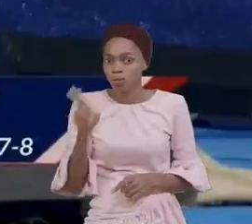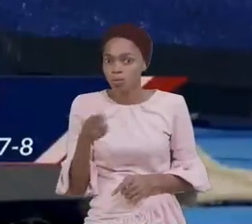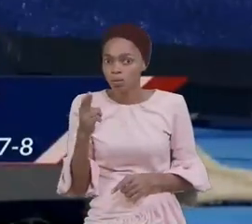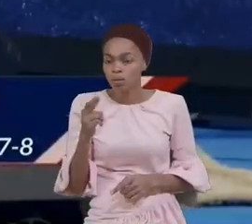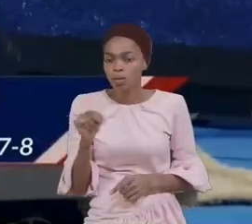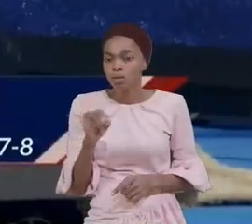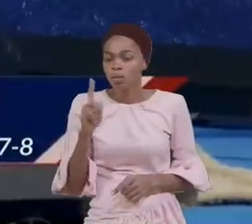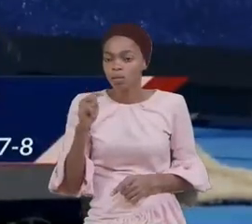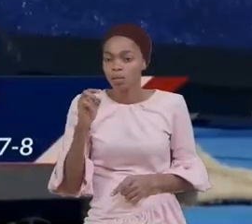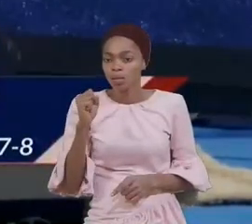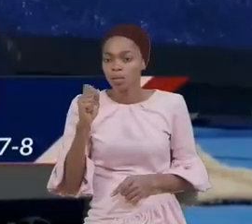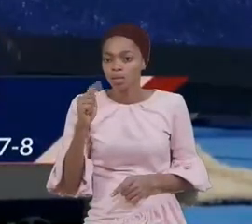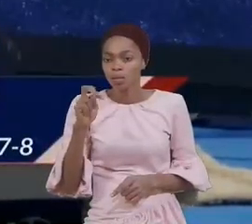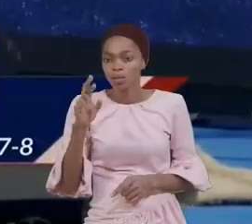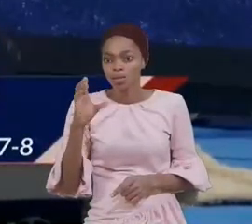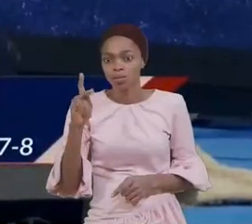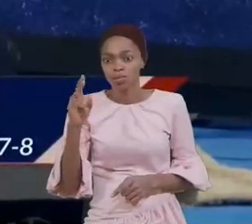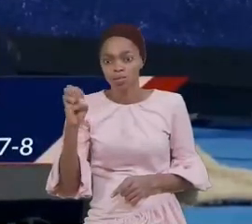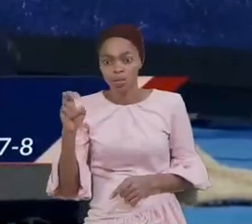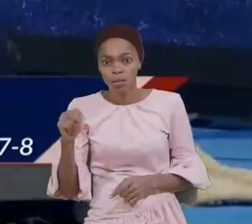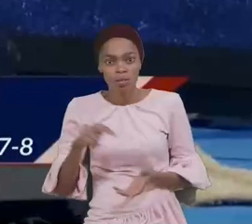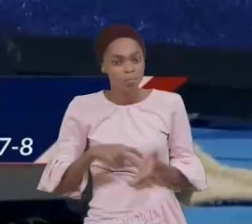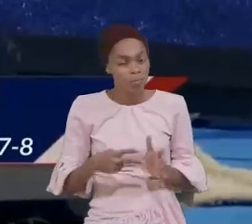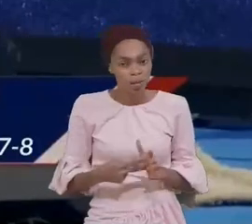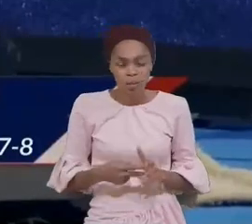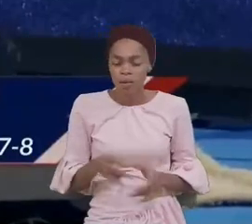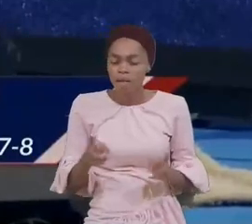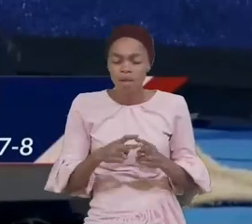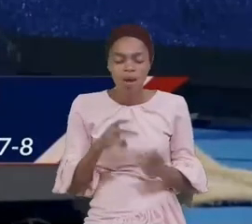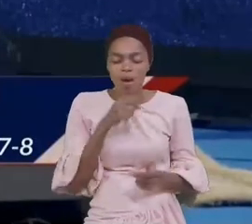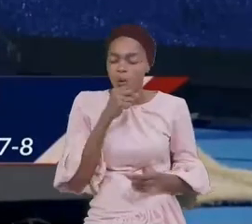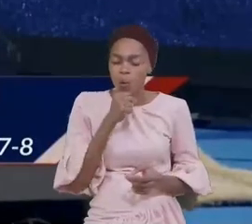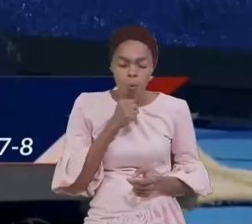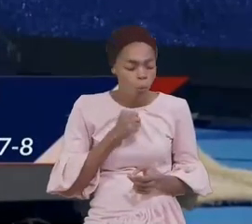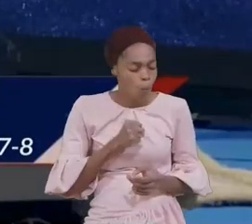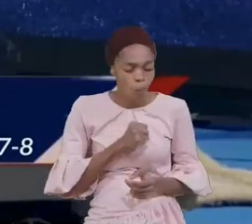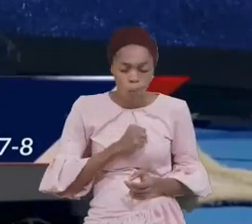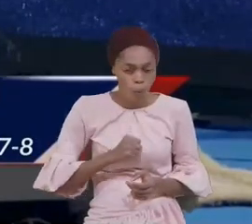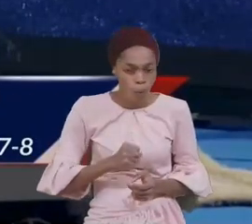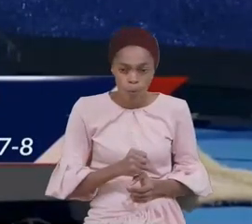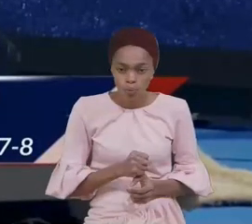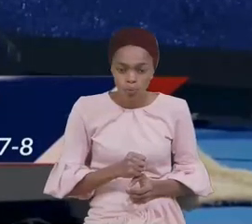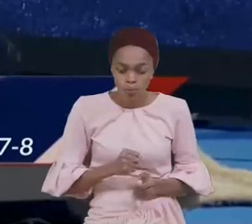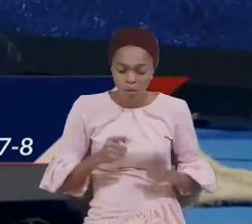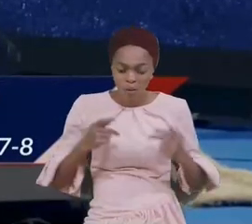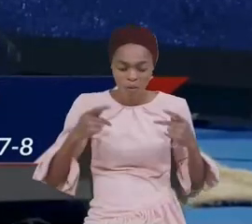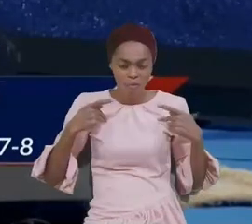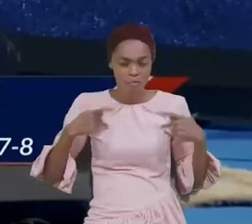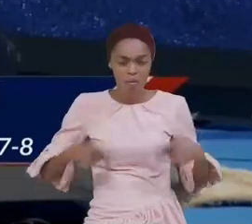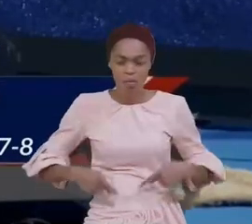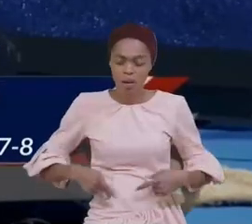âge veut dire, parce que déjà ça montre que c'est un vieillard, physiquement il est